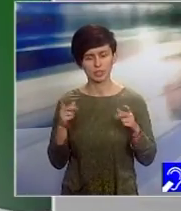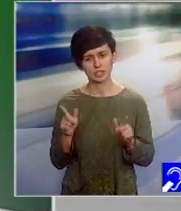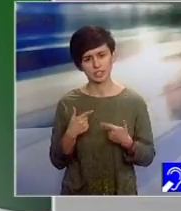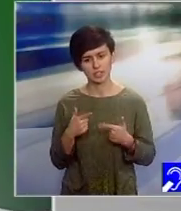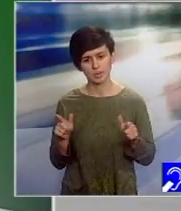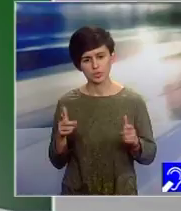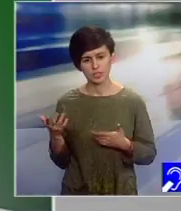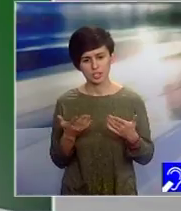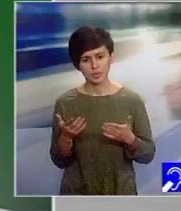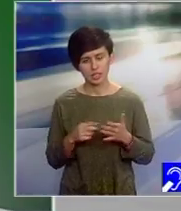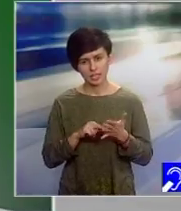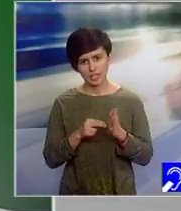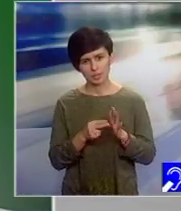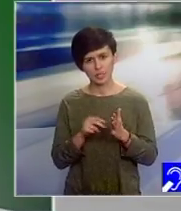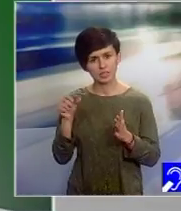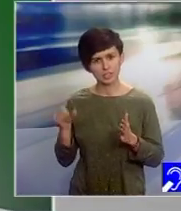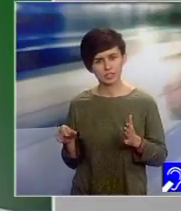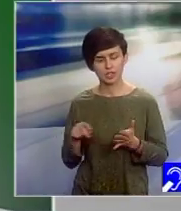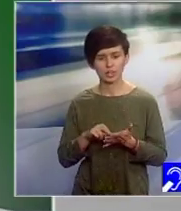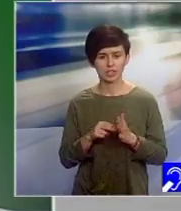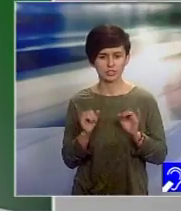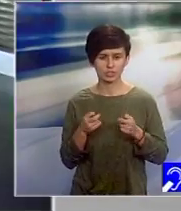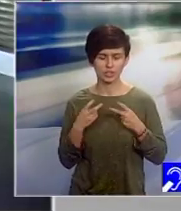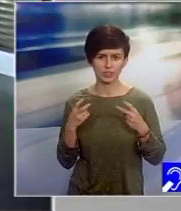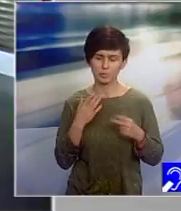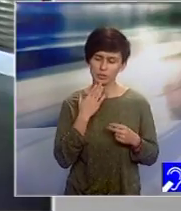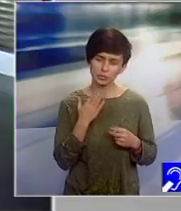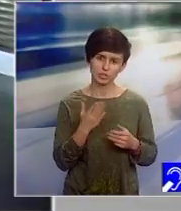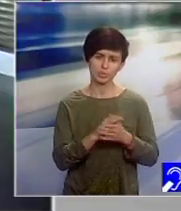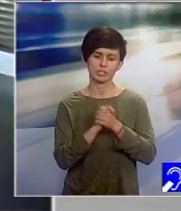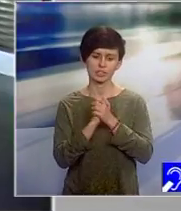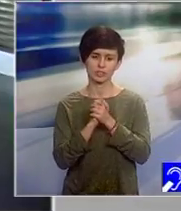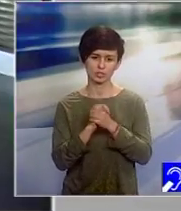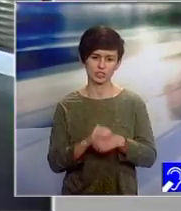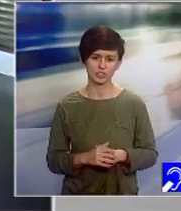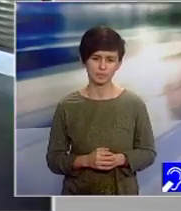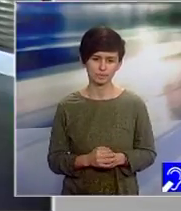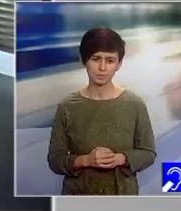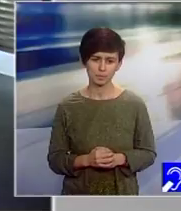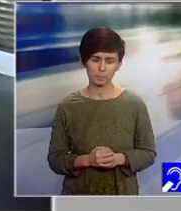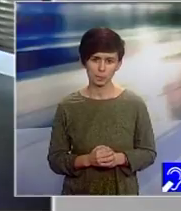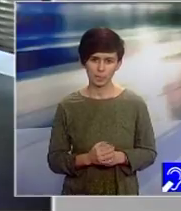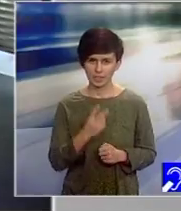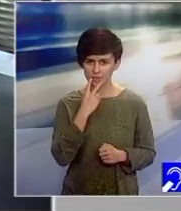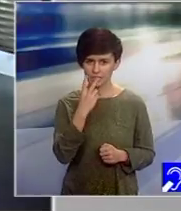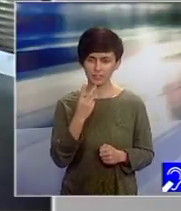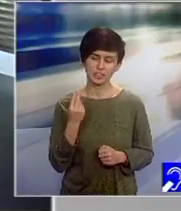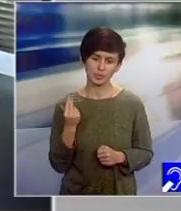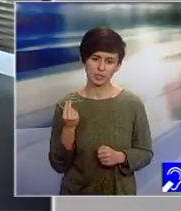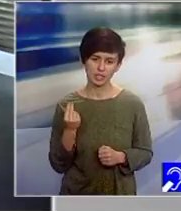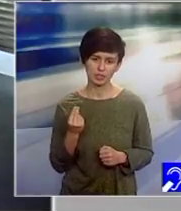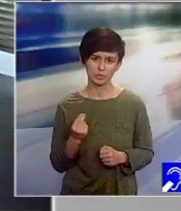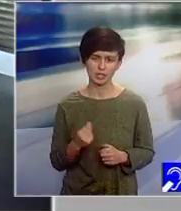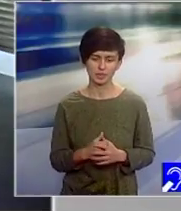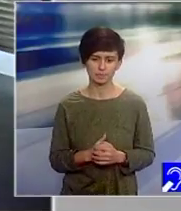care, iată, vi le pregătesc organizatorii acestui eveniment. Vă mulțumesc, succes! Mulțumesc și eu! Să ne vedem cu bine și cu așteptăm la concert,